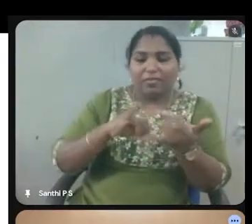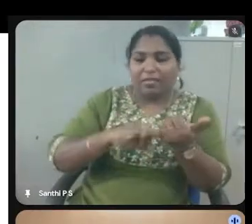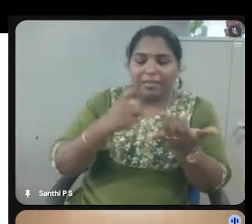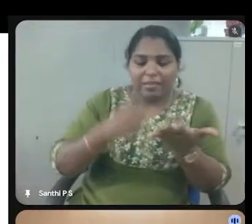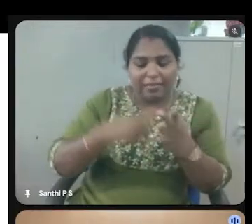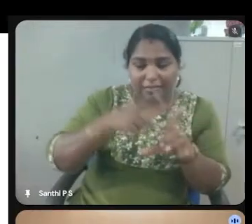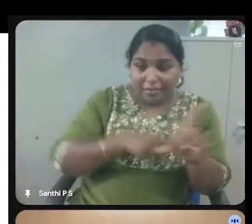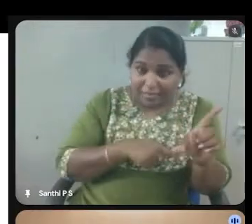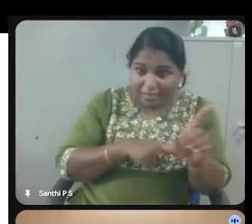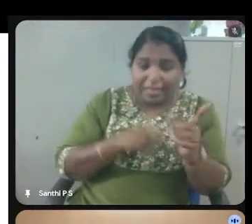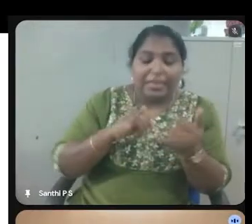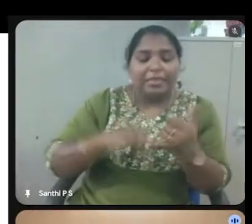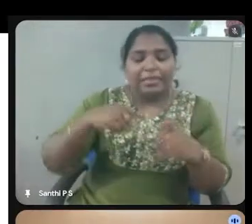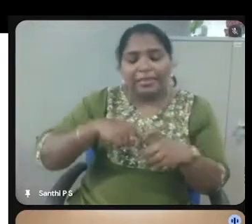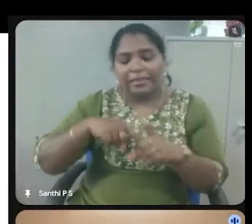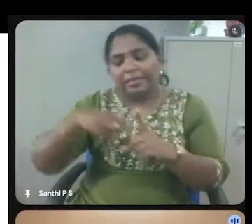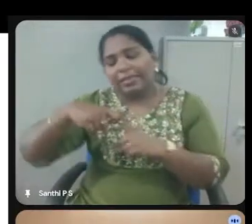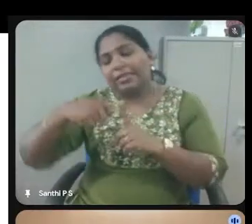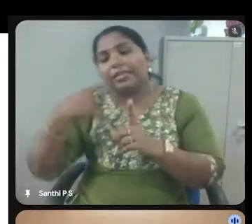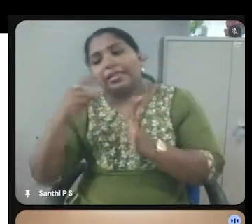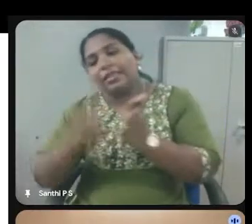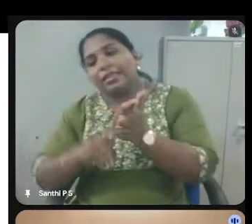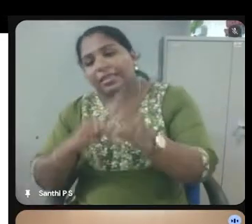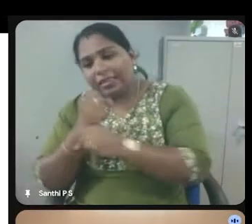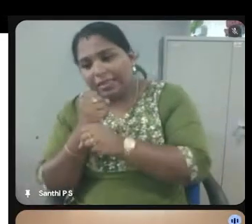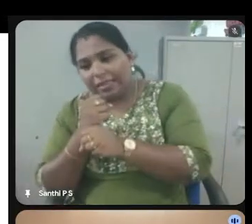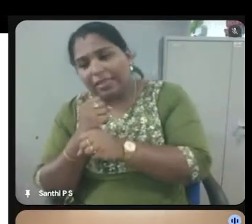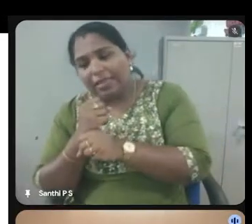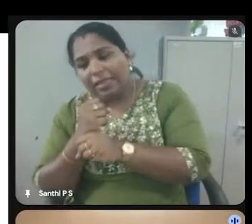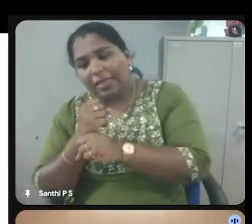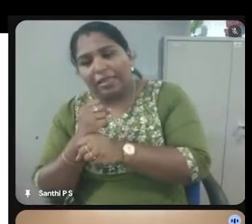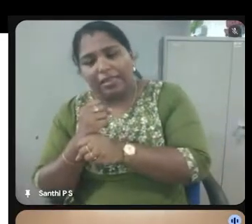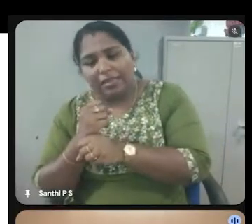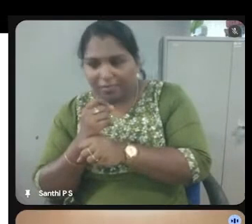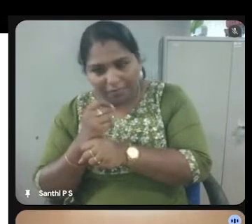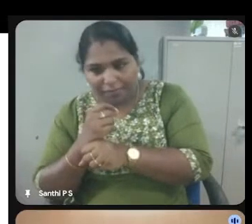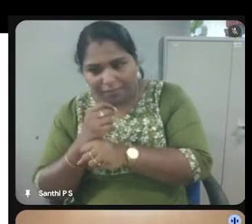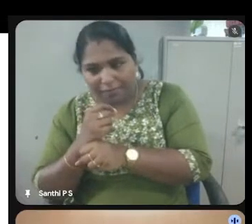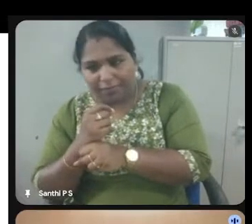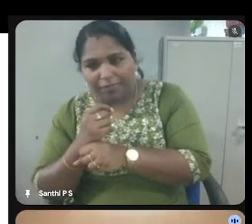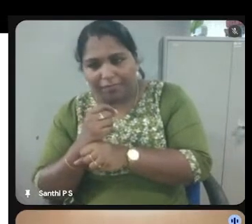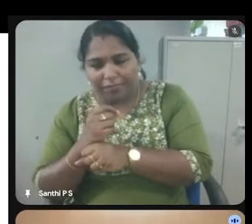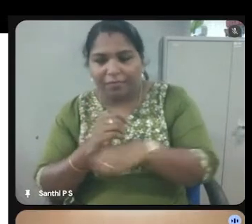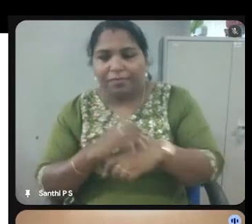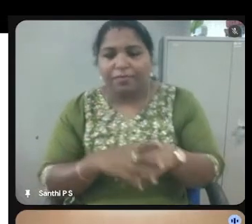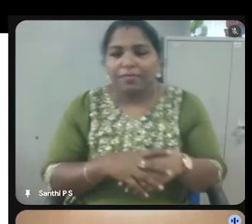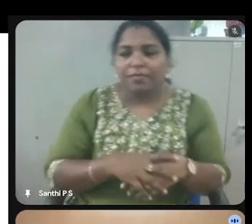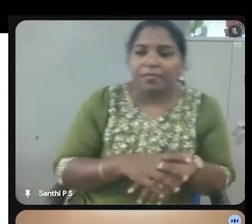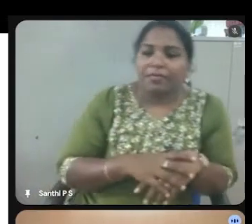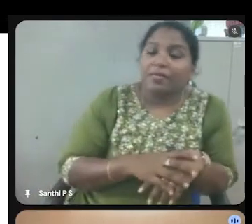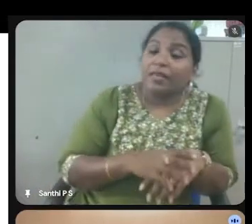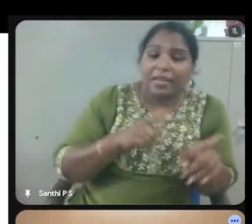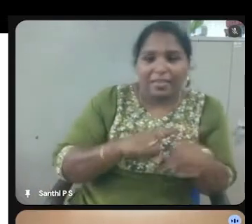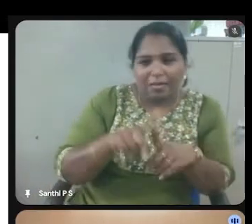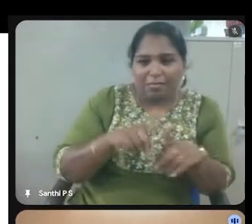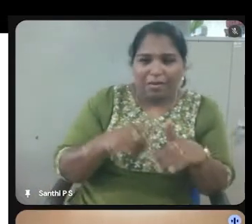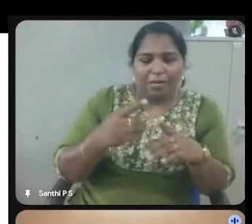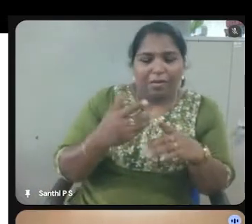ചിലപ്പം ചില കുട്ടികൾ നമ്മൾ ഫ്രീക്വൻ്റ് ആയിട്ട് ഒന്ന് കെട്ടിപ്പിടിക്കുക അല്ലെങ്കിൽ ഉമ്മ വയ്ക്കുക. അപ്പം ആസ് പാരൻസ് നമുക്ക് തോന്നുന്ന അത്